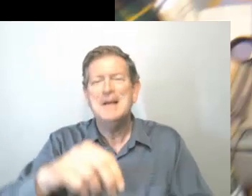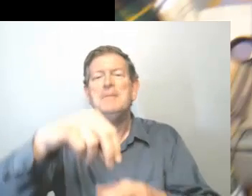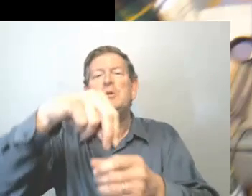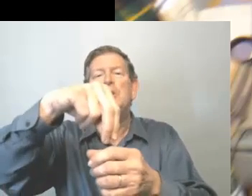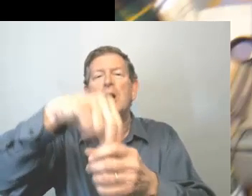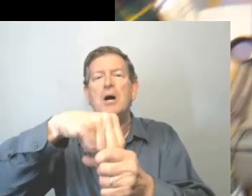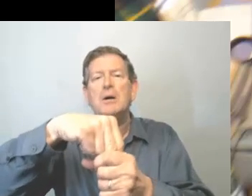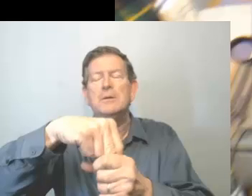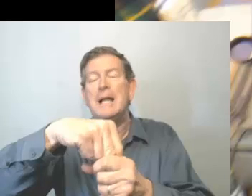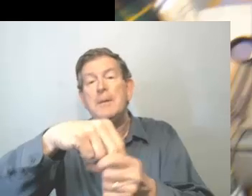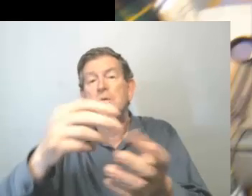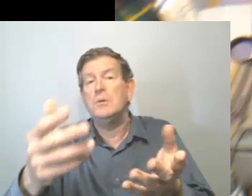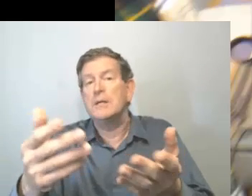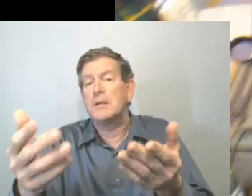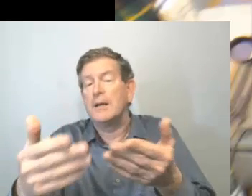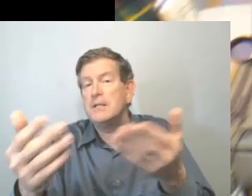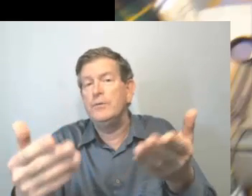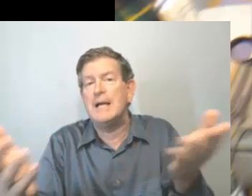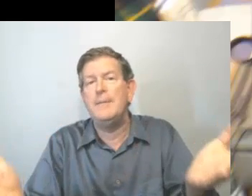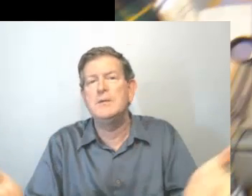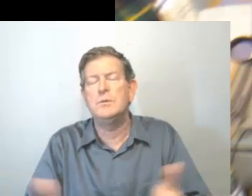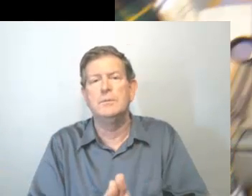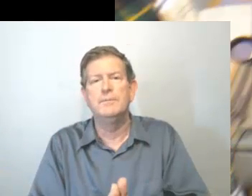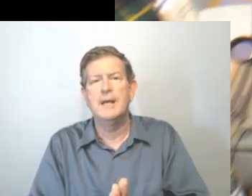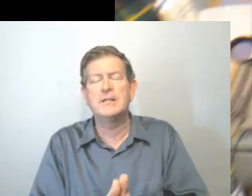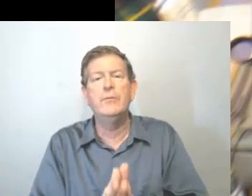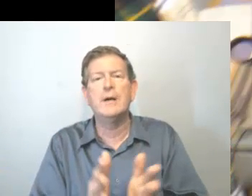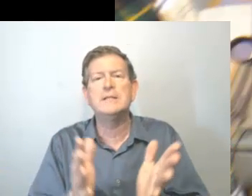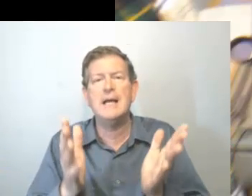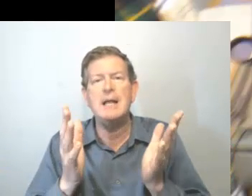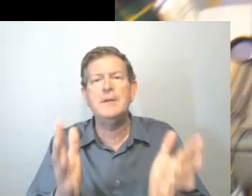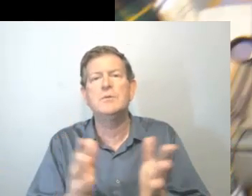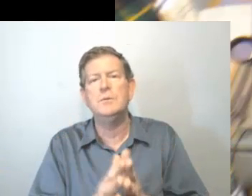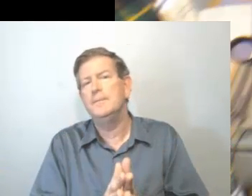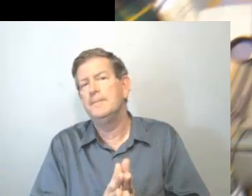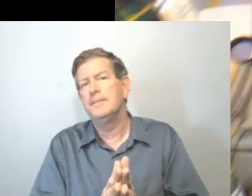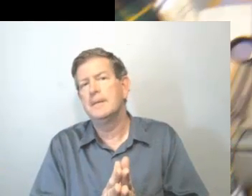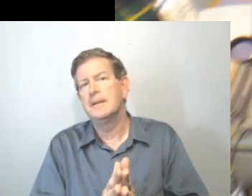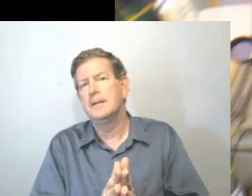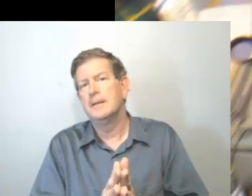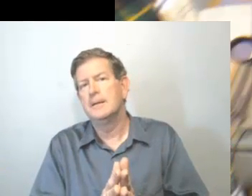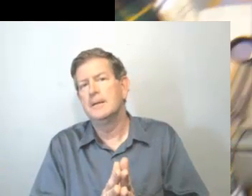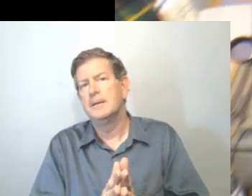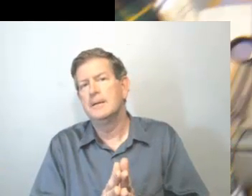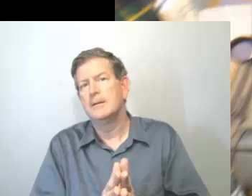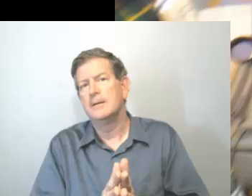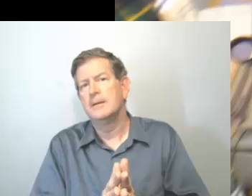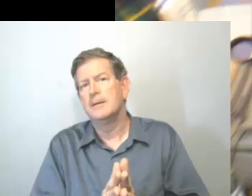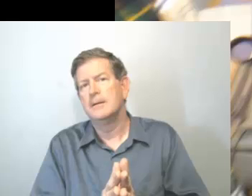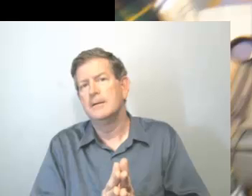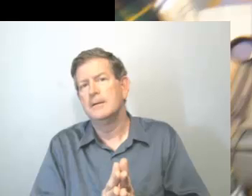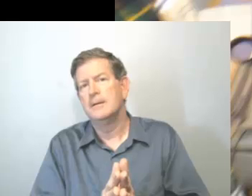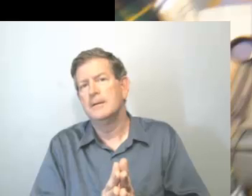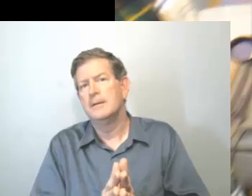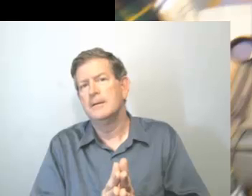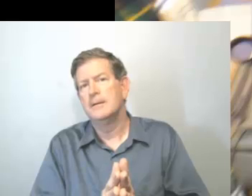restez-vous dans la maison. Restez-vous à la maison? Est-ce que vous restez à la maison?